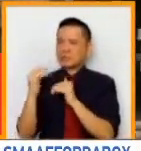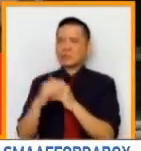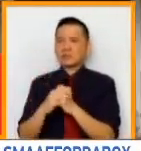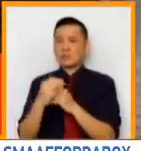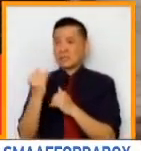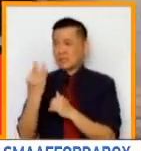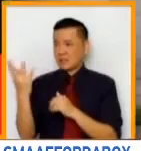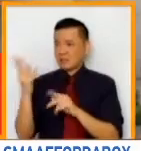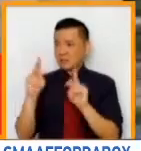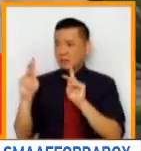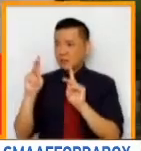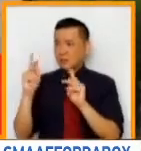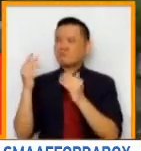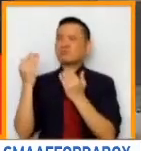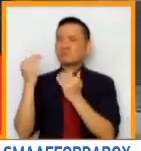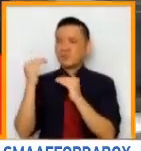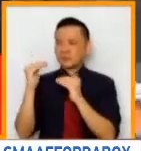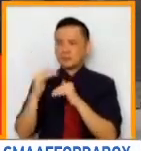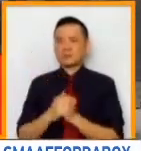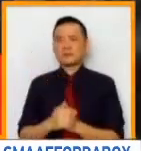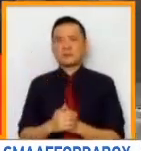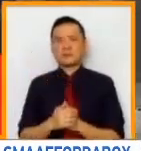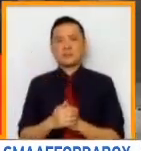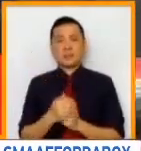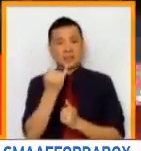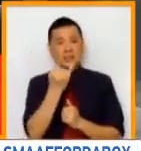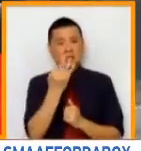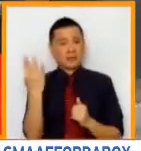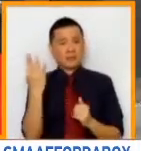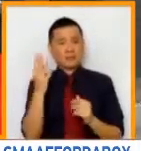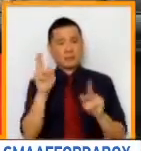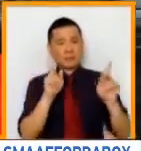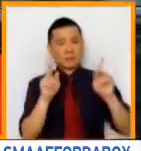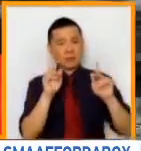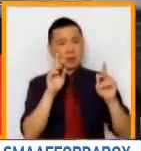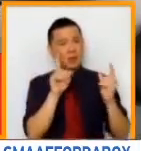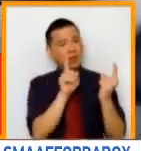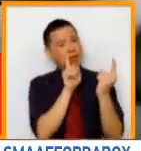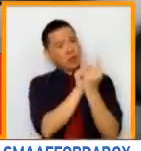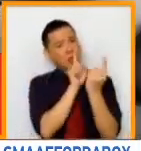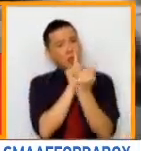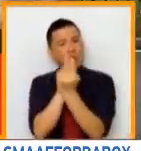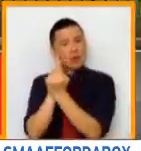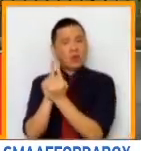pwedeng mga panya, limitado yung pwede nilang kausapin, at pwede nilang